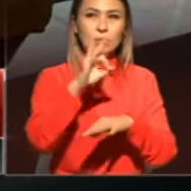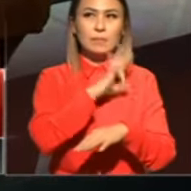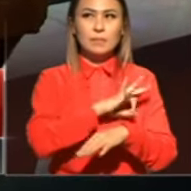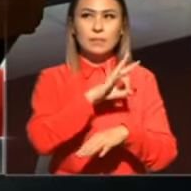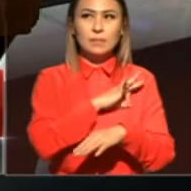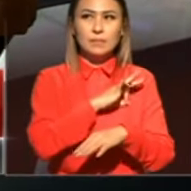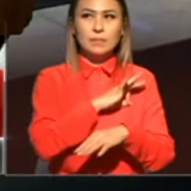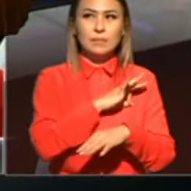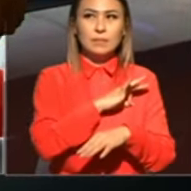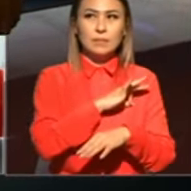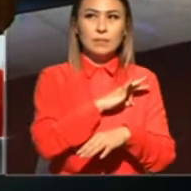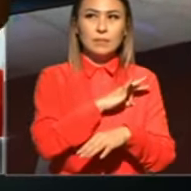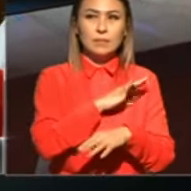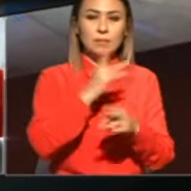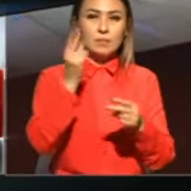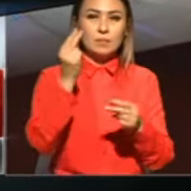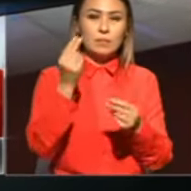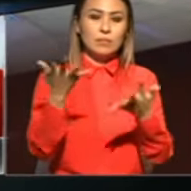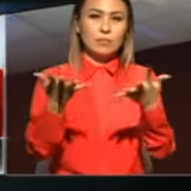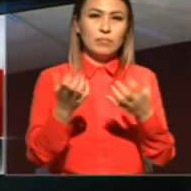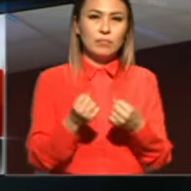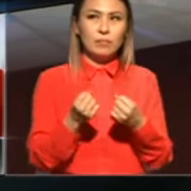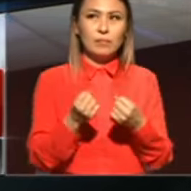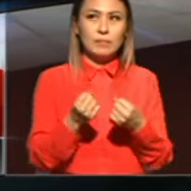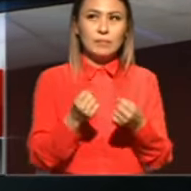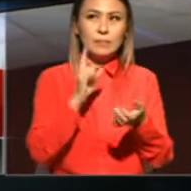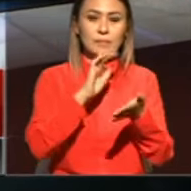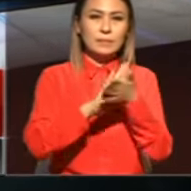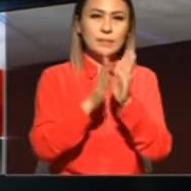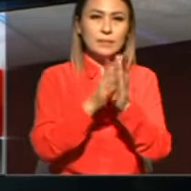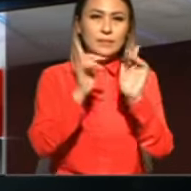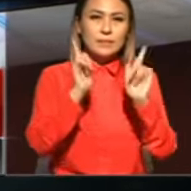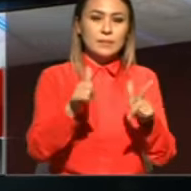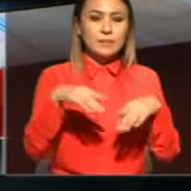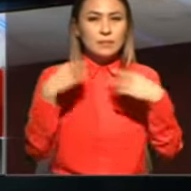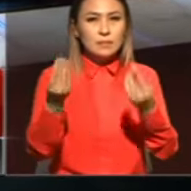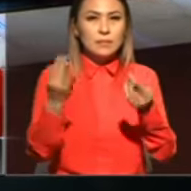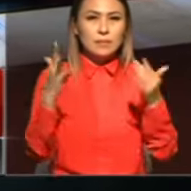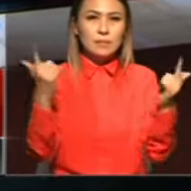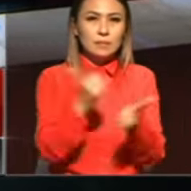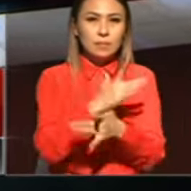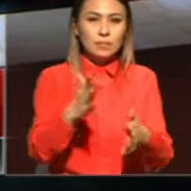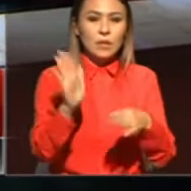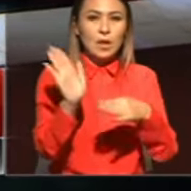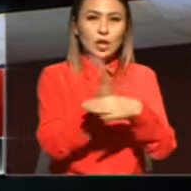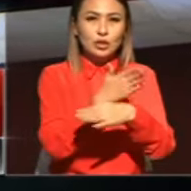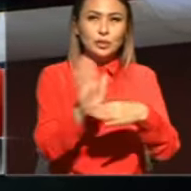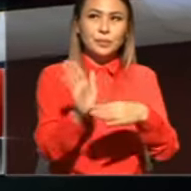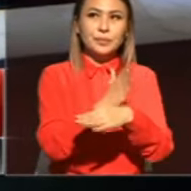қордан қаржы алу жағынан ғана келісім береді, неме бермейді. Ал